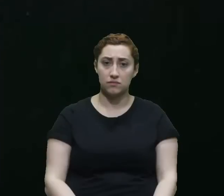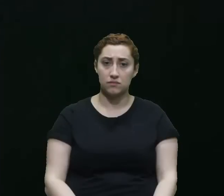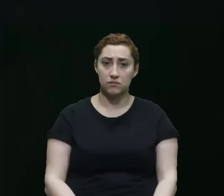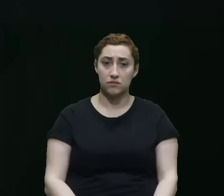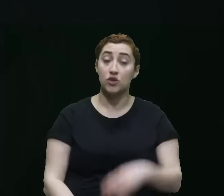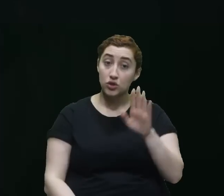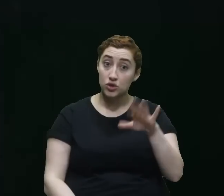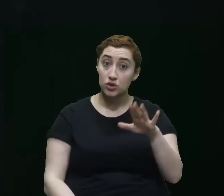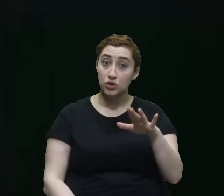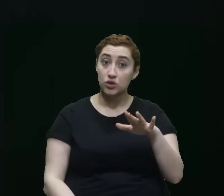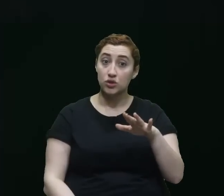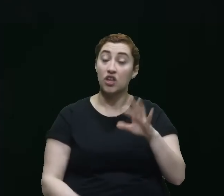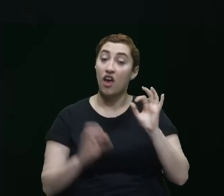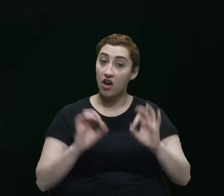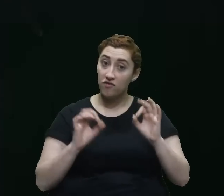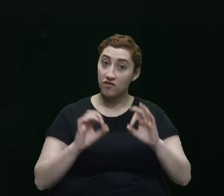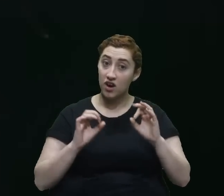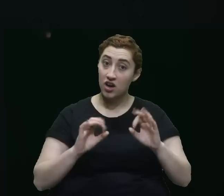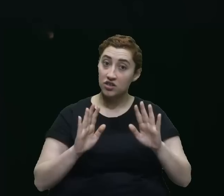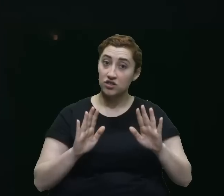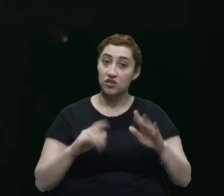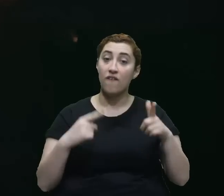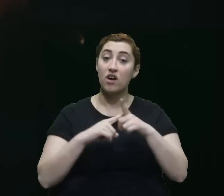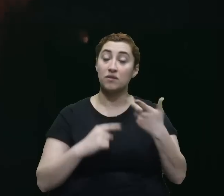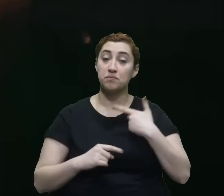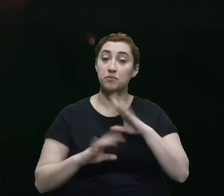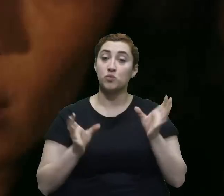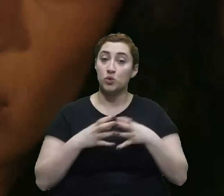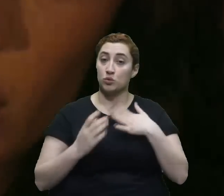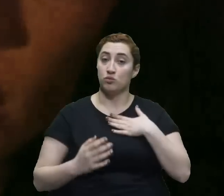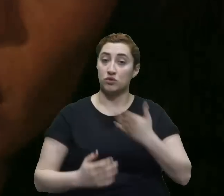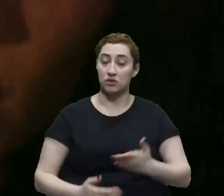Galip öne atıldı. Şş, yavaş. Farah bizden.